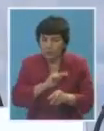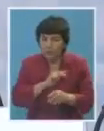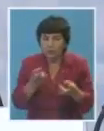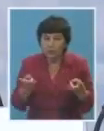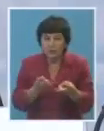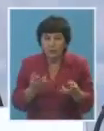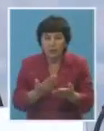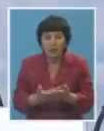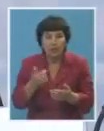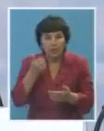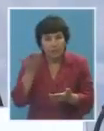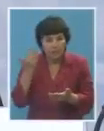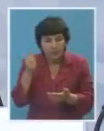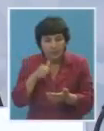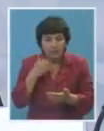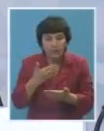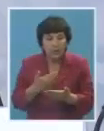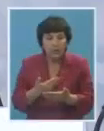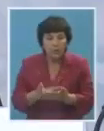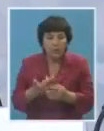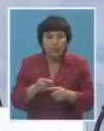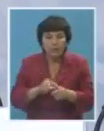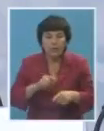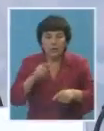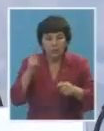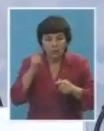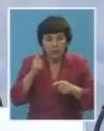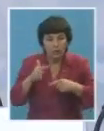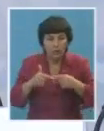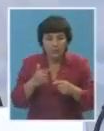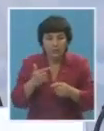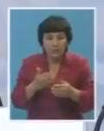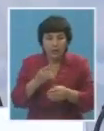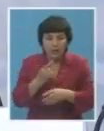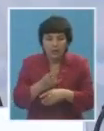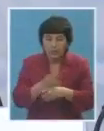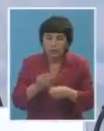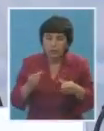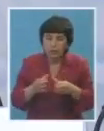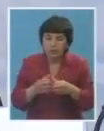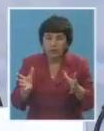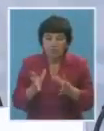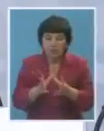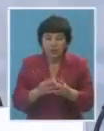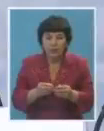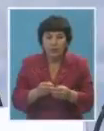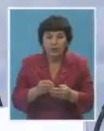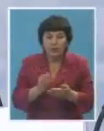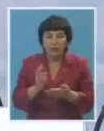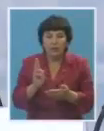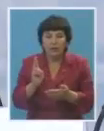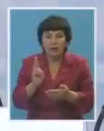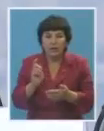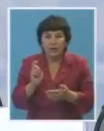Мына былтырдан бері біз осы дәстүрлі емес діни ағымдармен жұмыстанып жатырмыз. Жалпы мына ханафи мазхабына өткізу